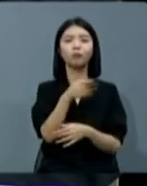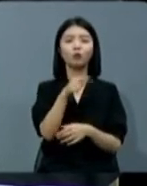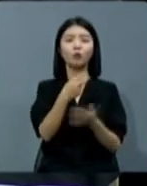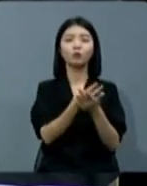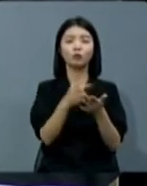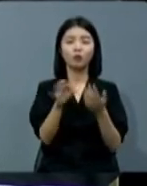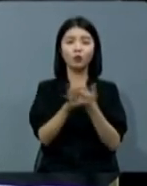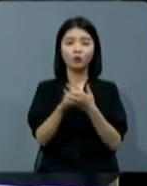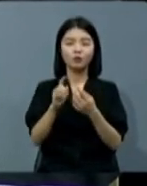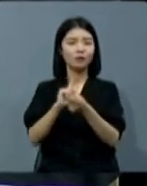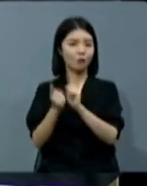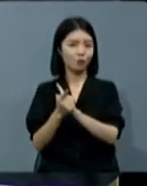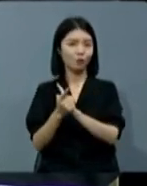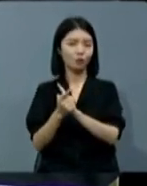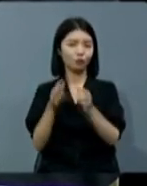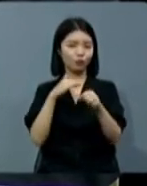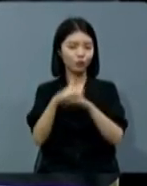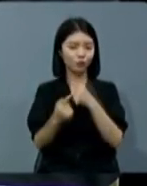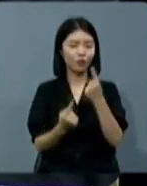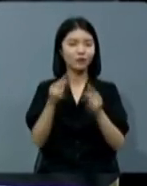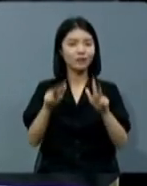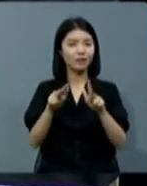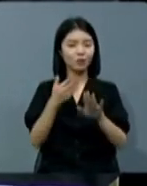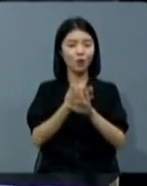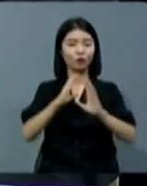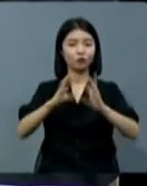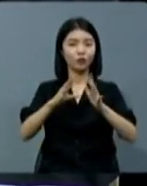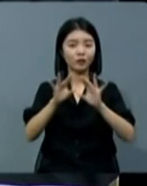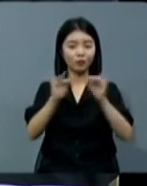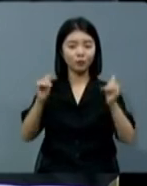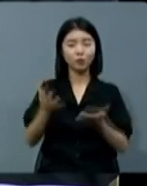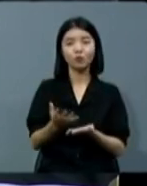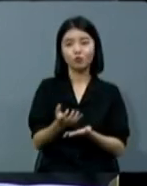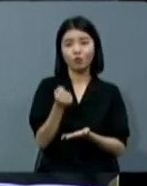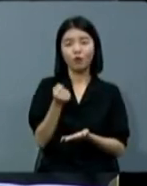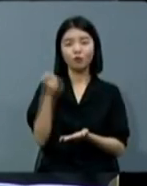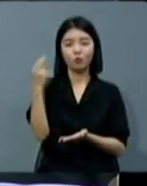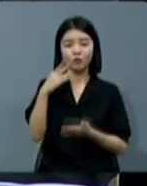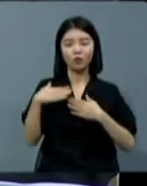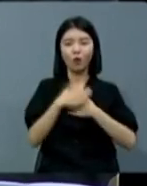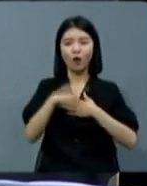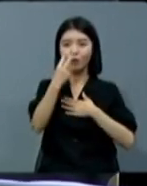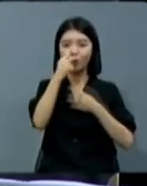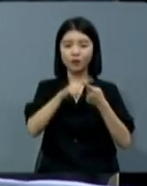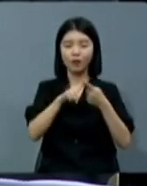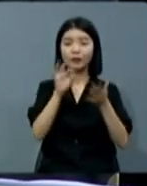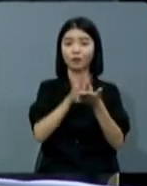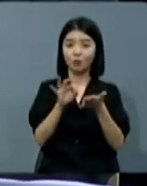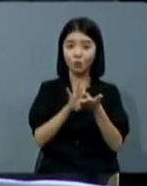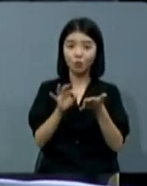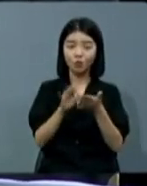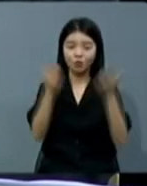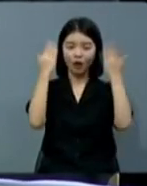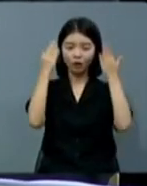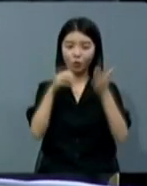그런 식으로. 저는 상호주의보다는요. 예. 현재의 외국인 토지 소유와 예. 건강보험에 대한 이용과 예.